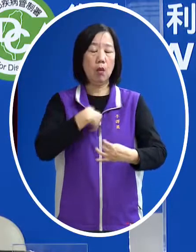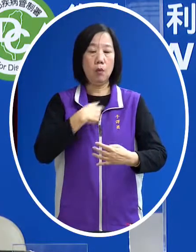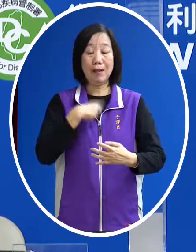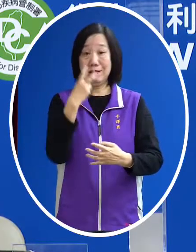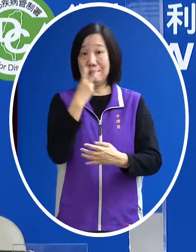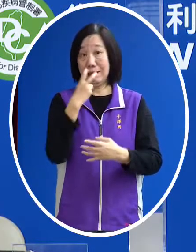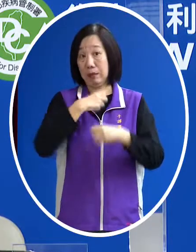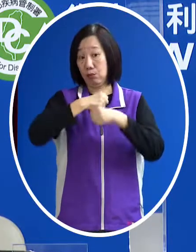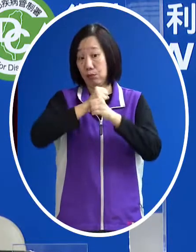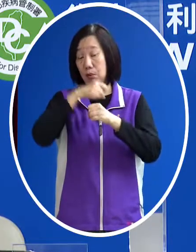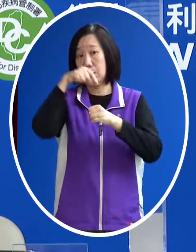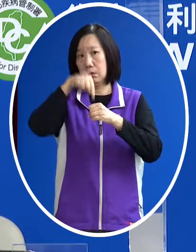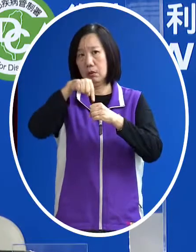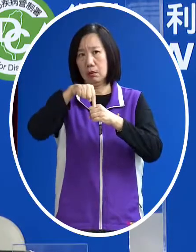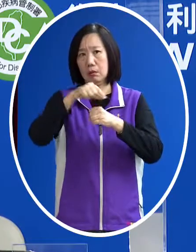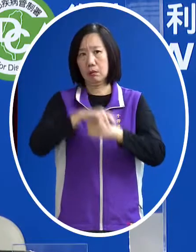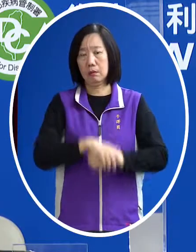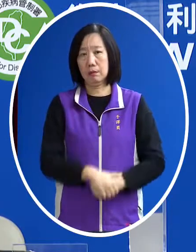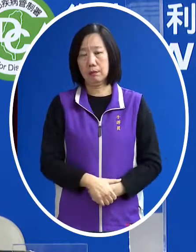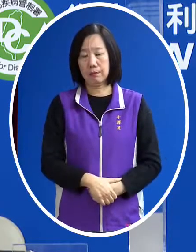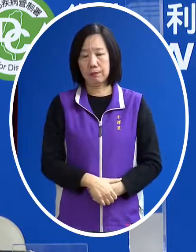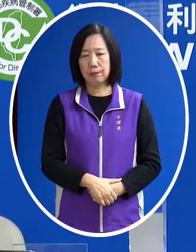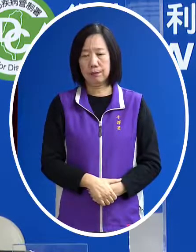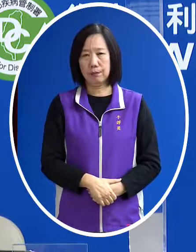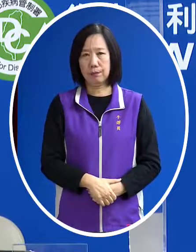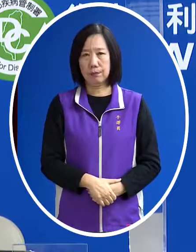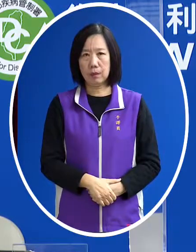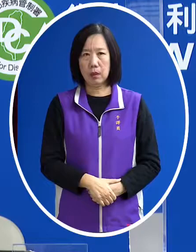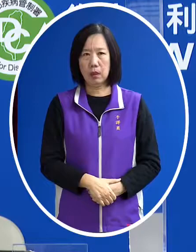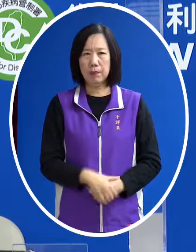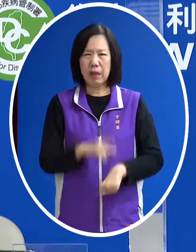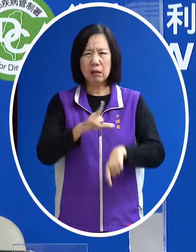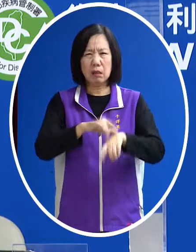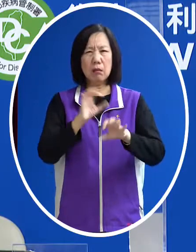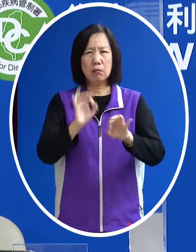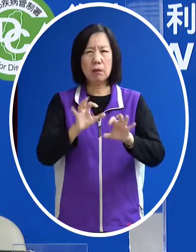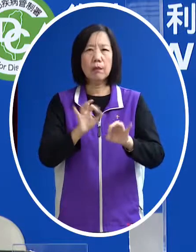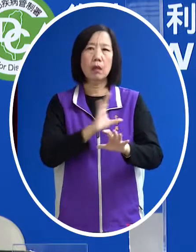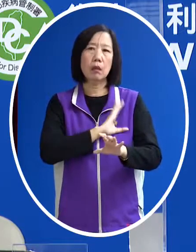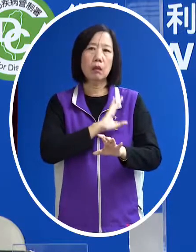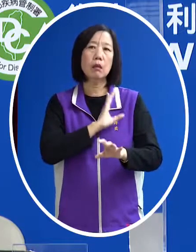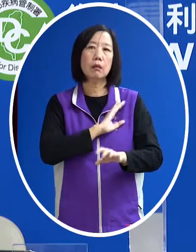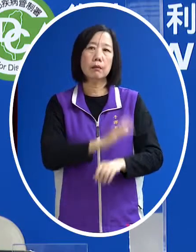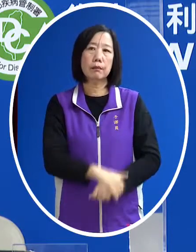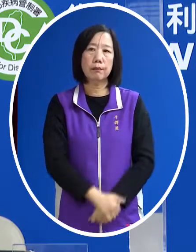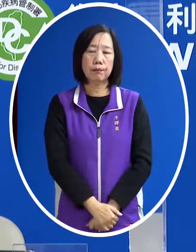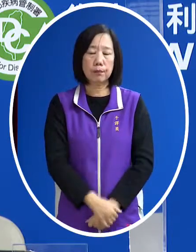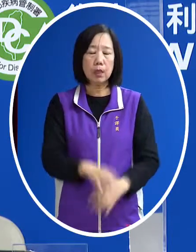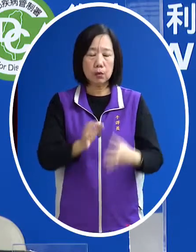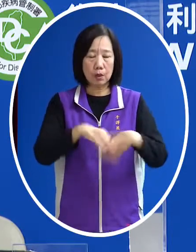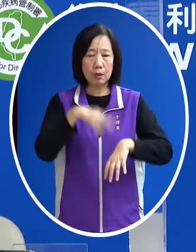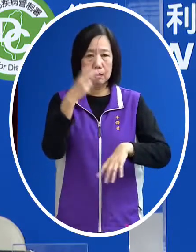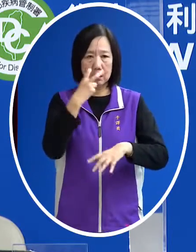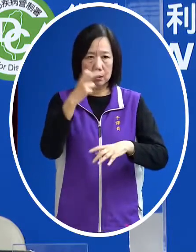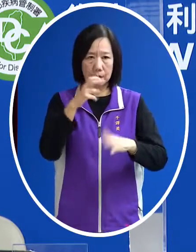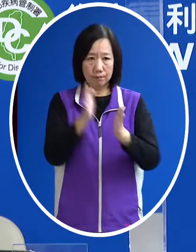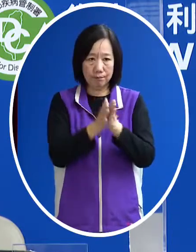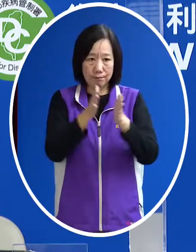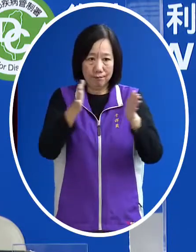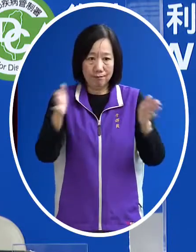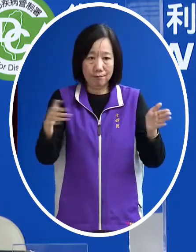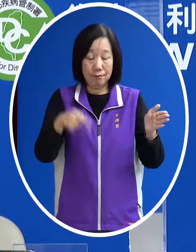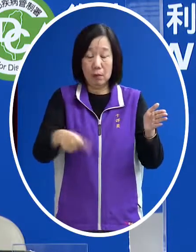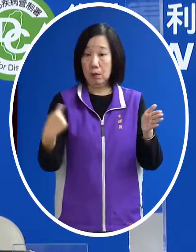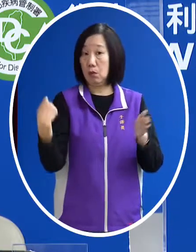检验本来就是一个最耗时间的步骤所以检验的部分昨